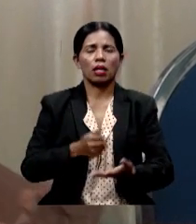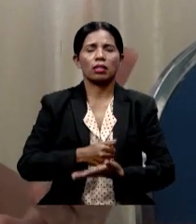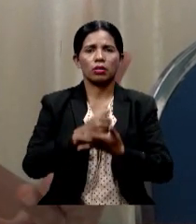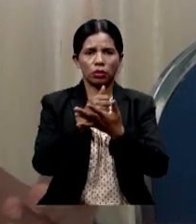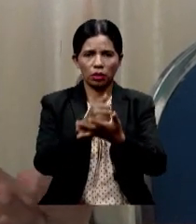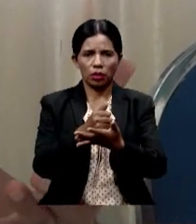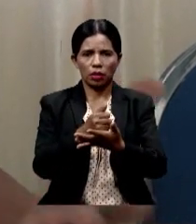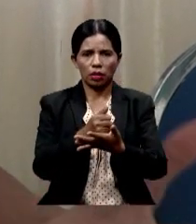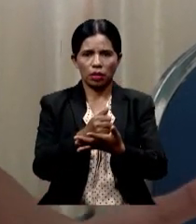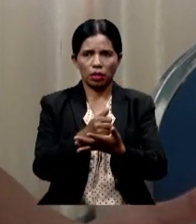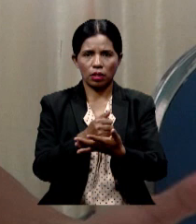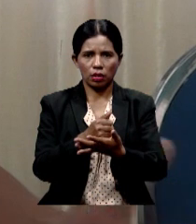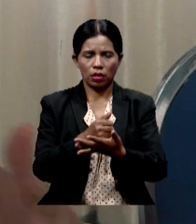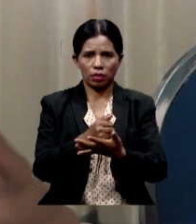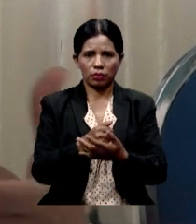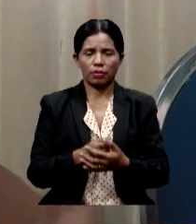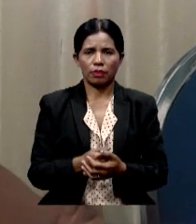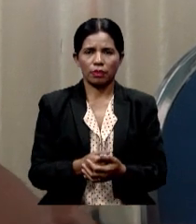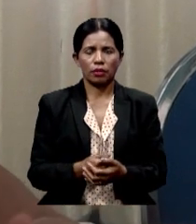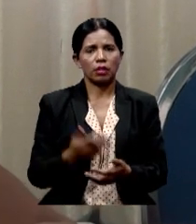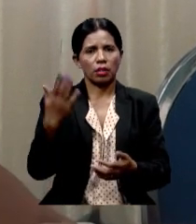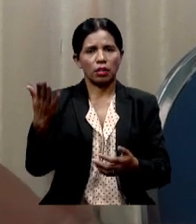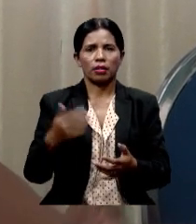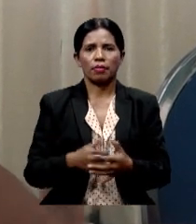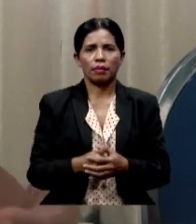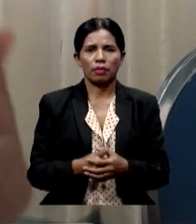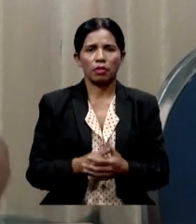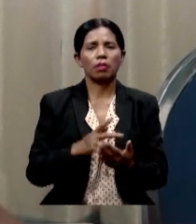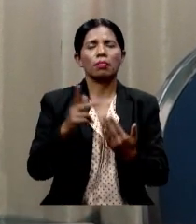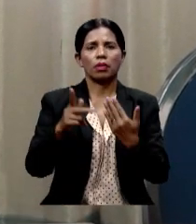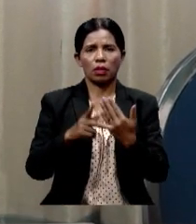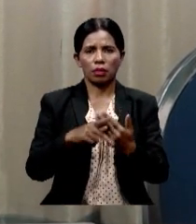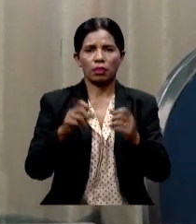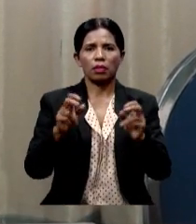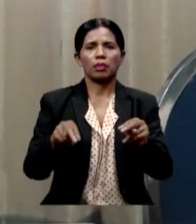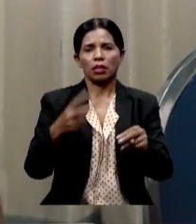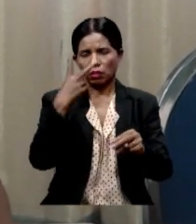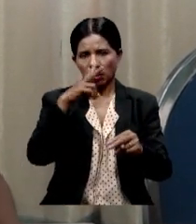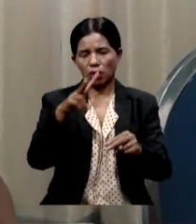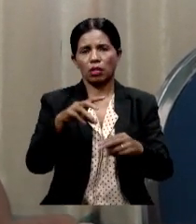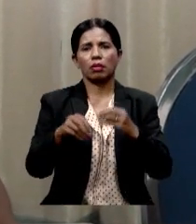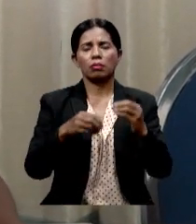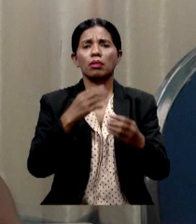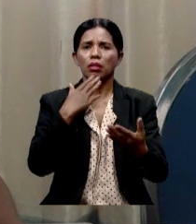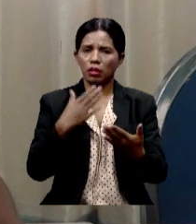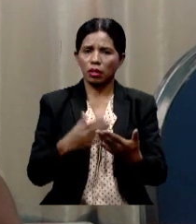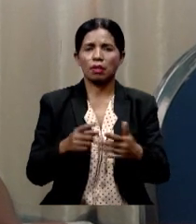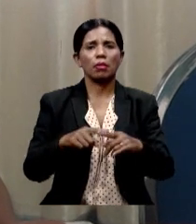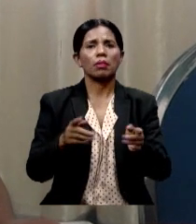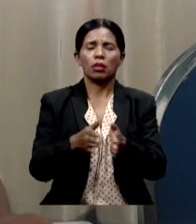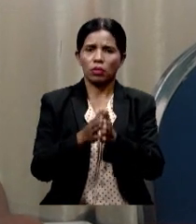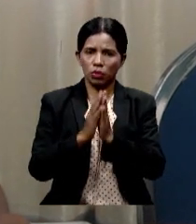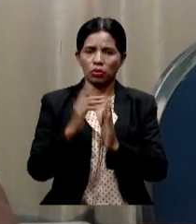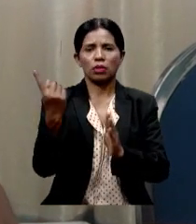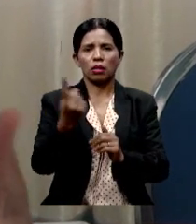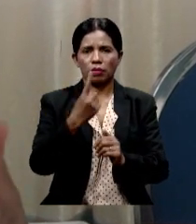bae ya aspetu de nebe. Iha program reme persija atu hareli antong idane diak, mabi husu nafating